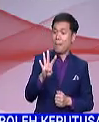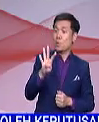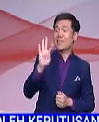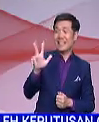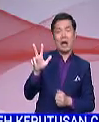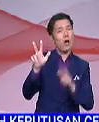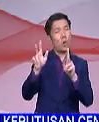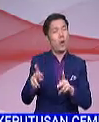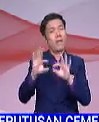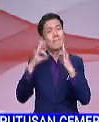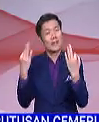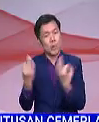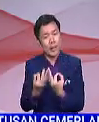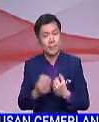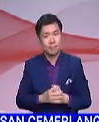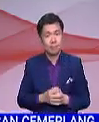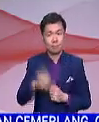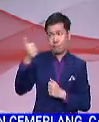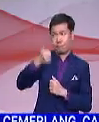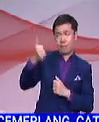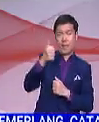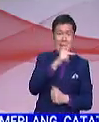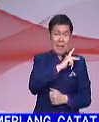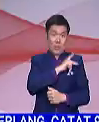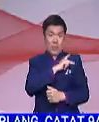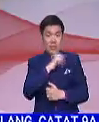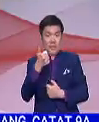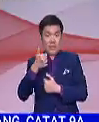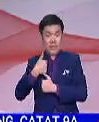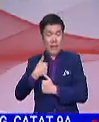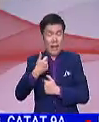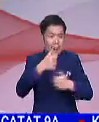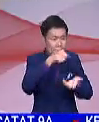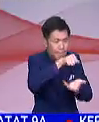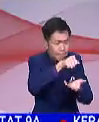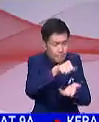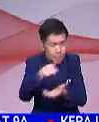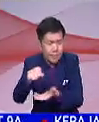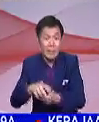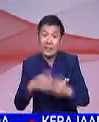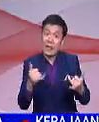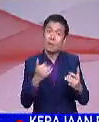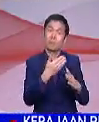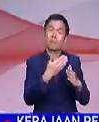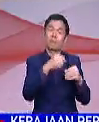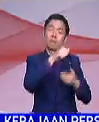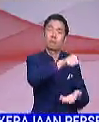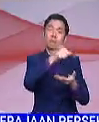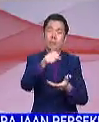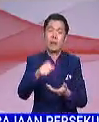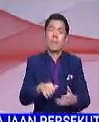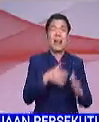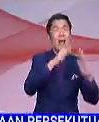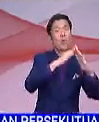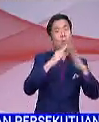ini yang akan diketuai oleh Jabatan Perimpunan Kebajikan. Dan sekarang ini pun kita sudah mula agih-agihkan lah, dari pintu ke pintu